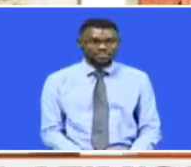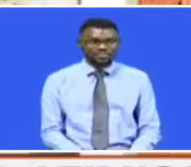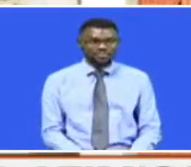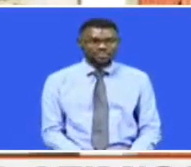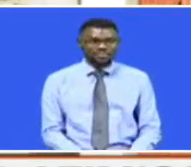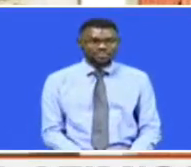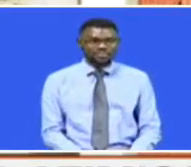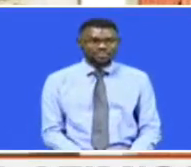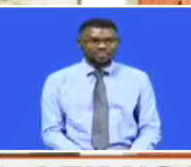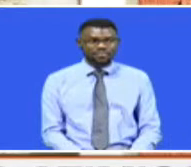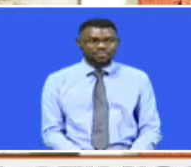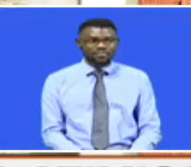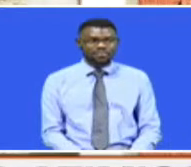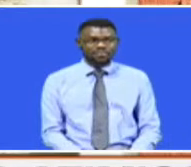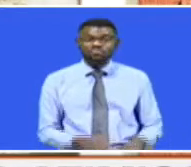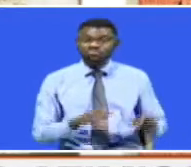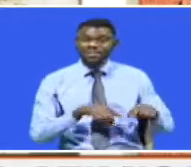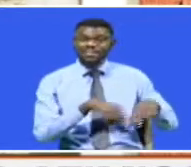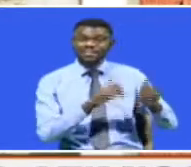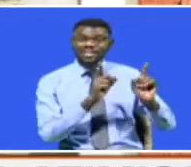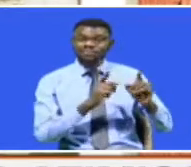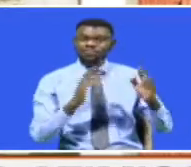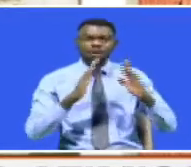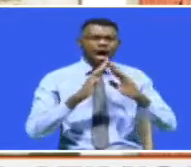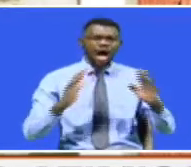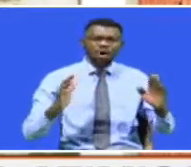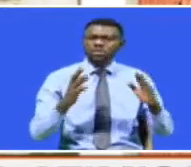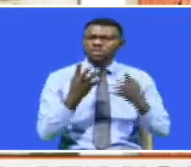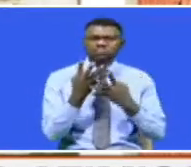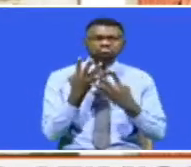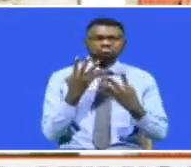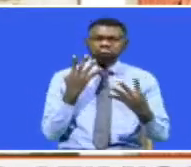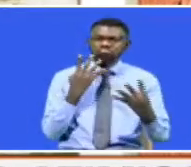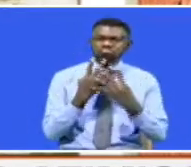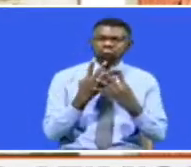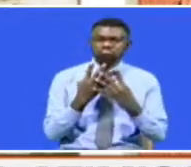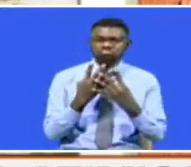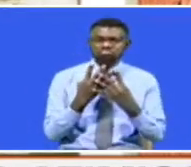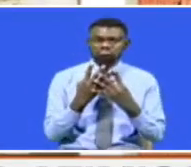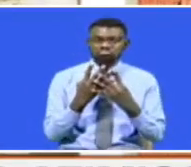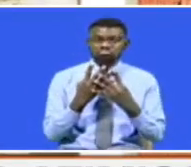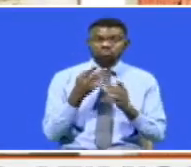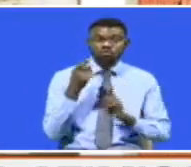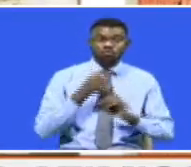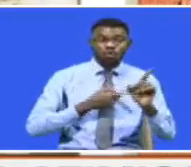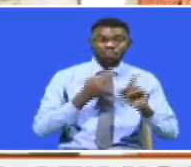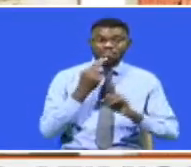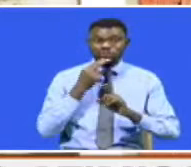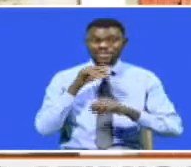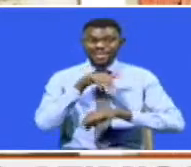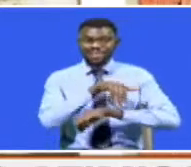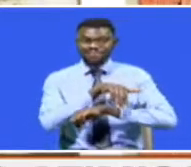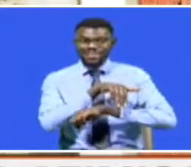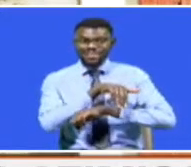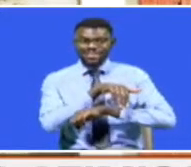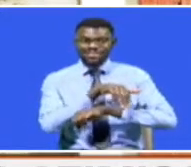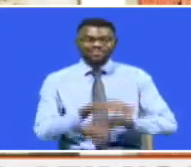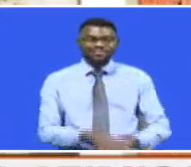has been essentially under house arrest since Tuesday evening.